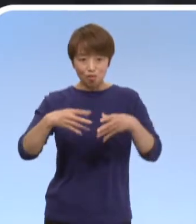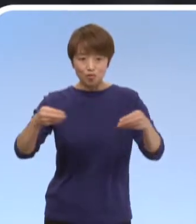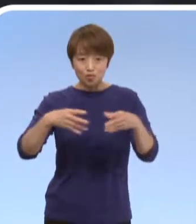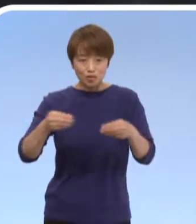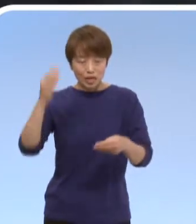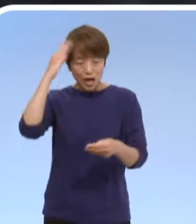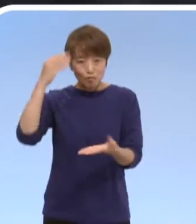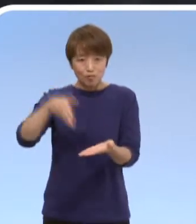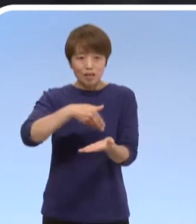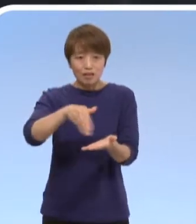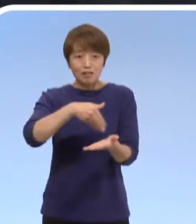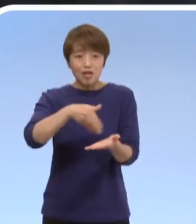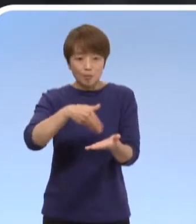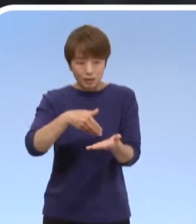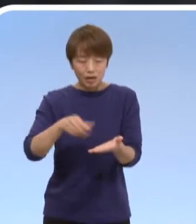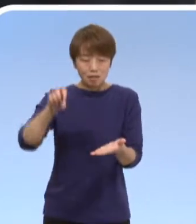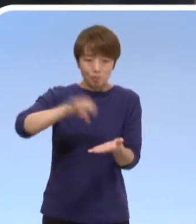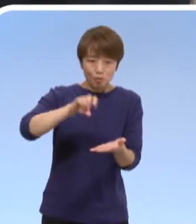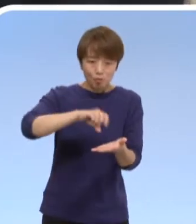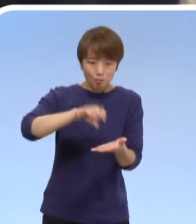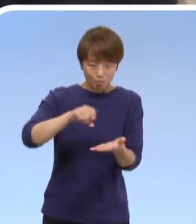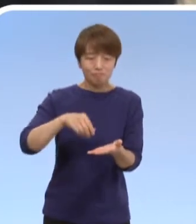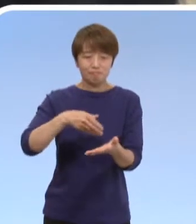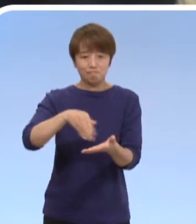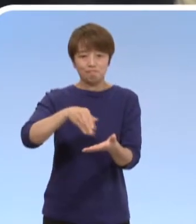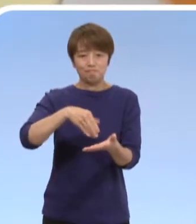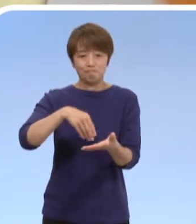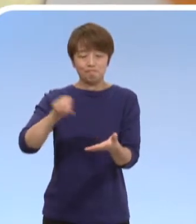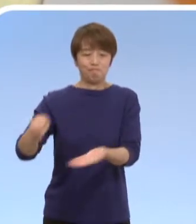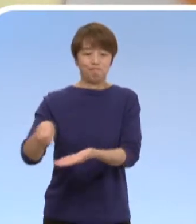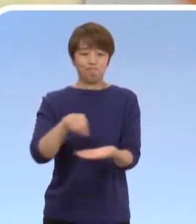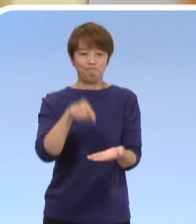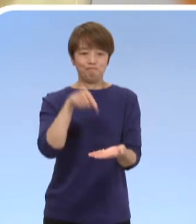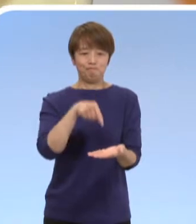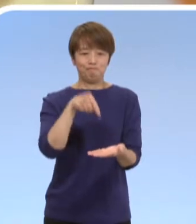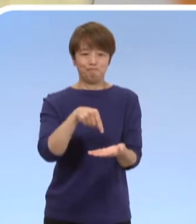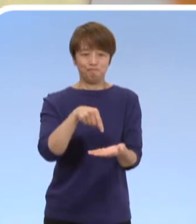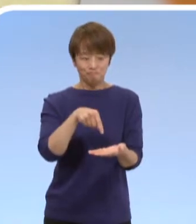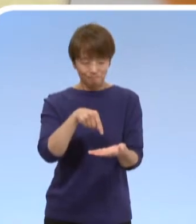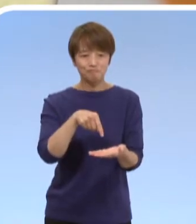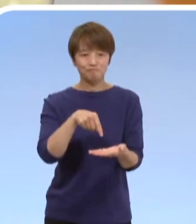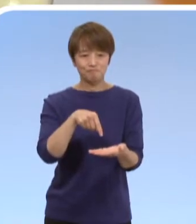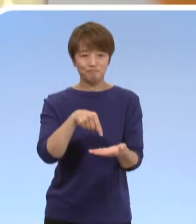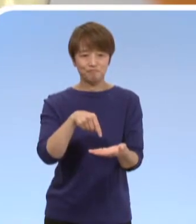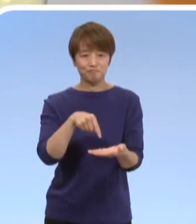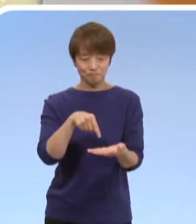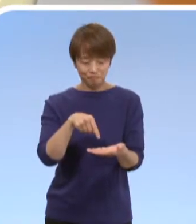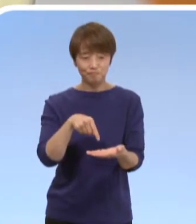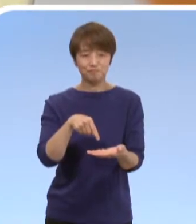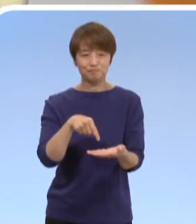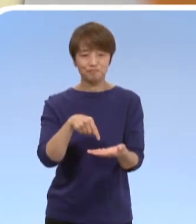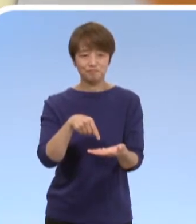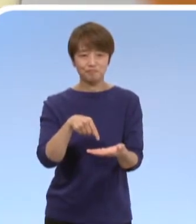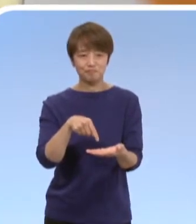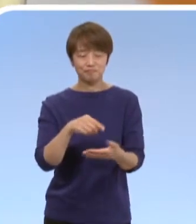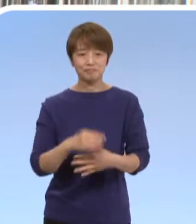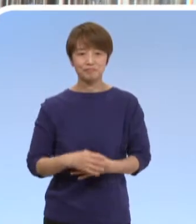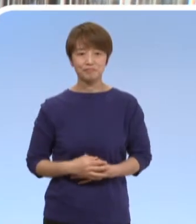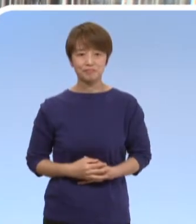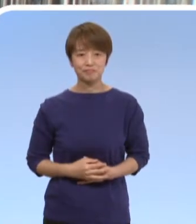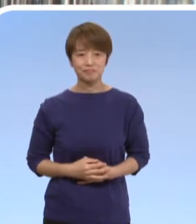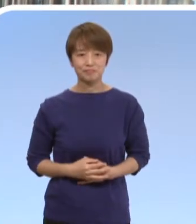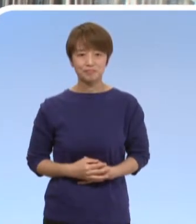今日はごま油で炒めて、粗挽きの胡椒と塩で味付けしたものをお持ちしました。 それがこれですか？ そうです